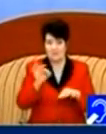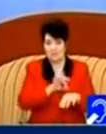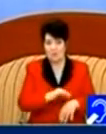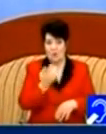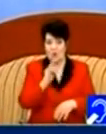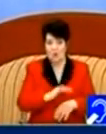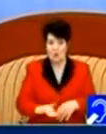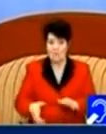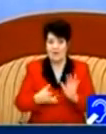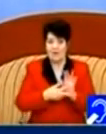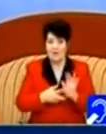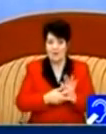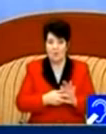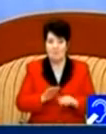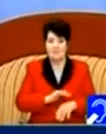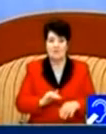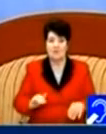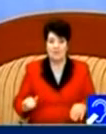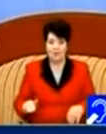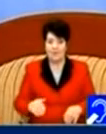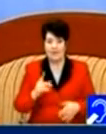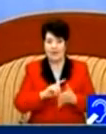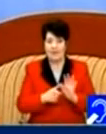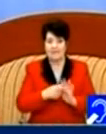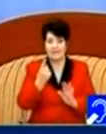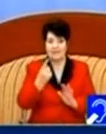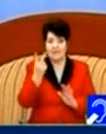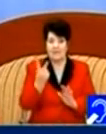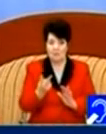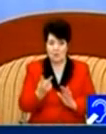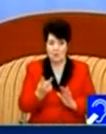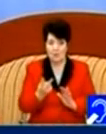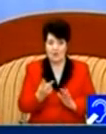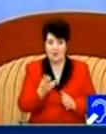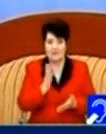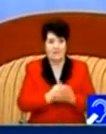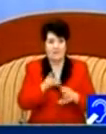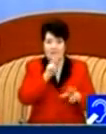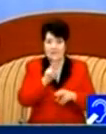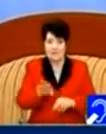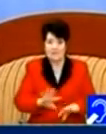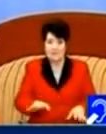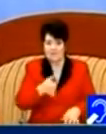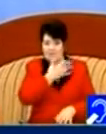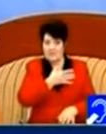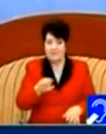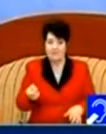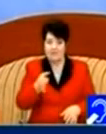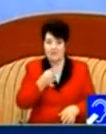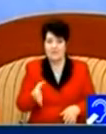8. Cei ce ține de copiii de clasa 1-a, 2-a, ei rămân nesupravegheați în intervalul de